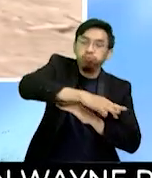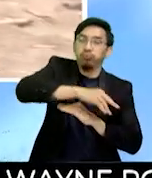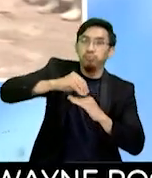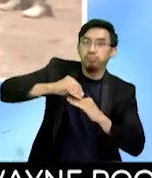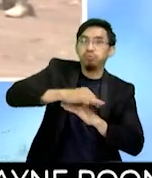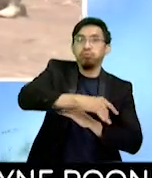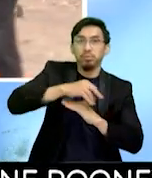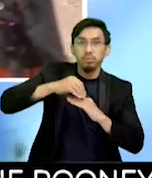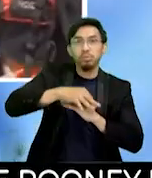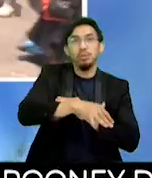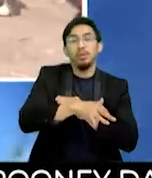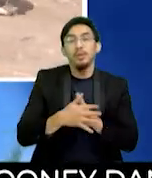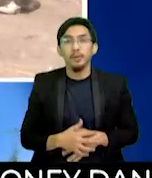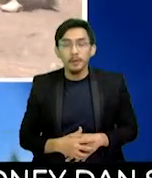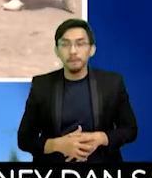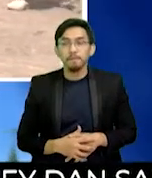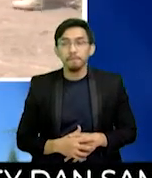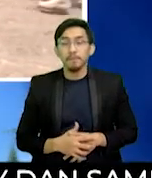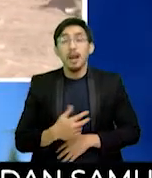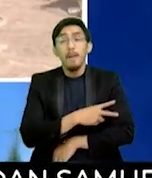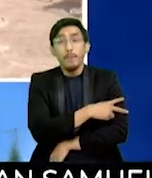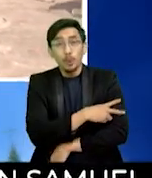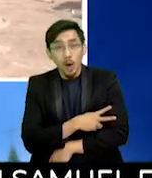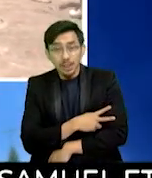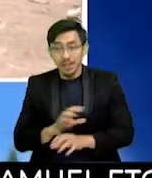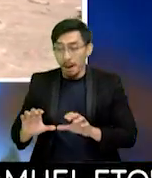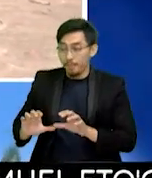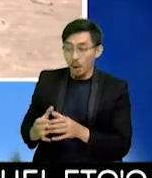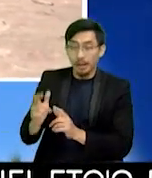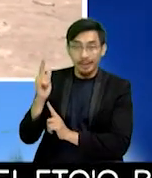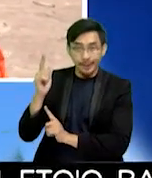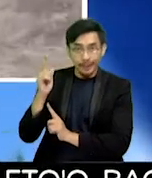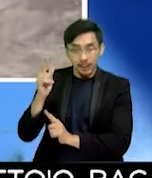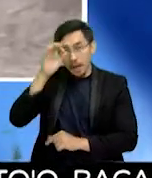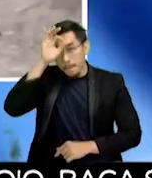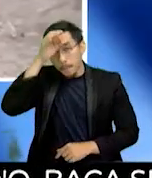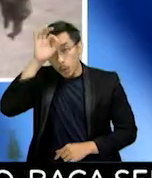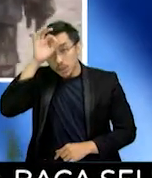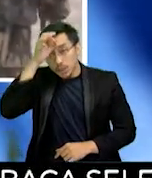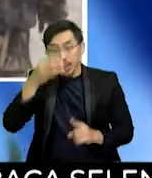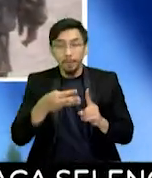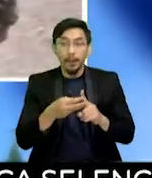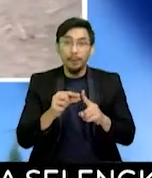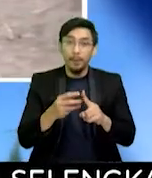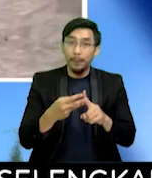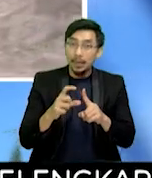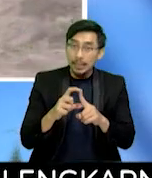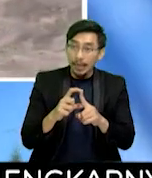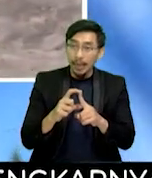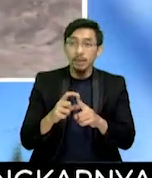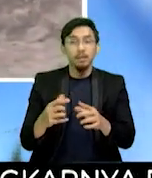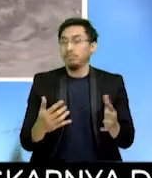petugas gabungan dari TNI, dari Polri dan juga BPBD kini sudah diminta keluar dari zona